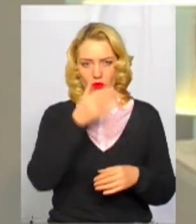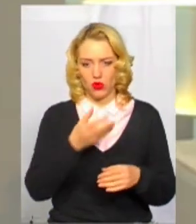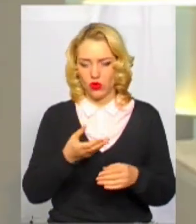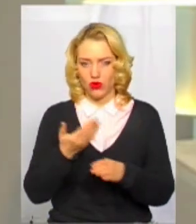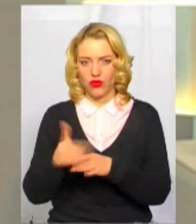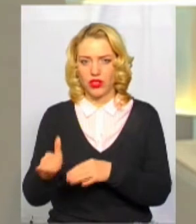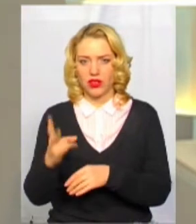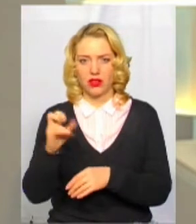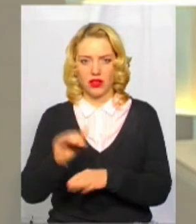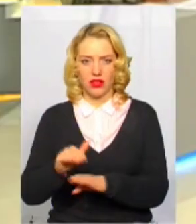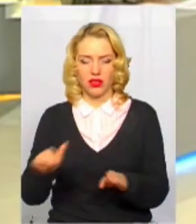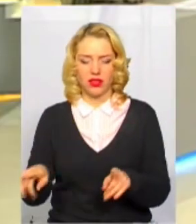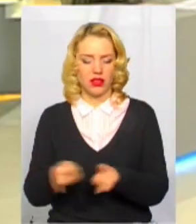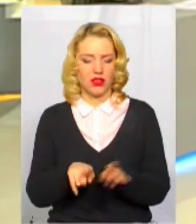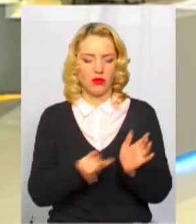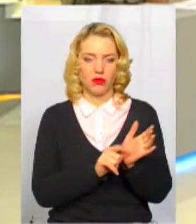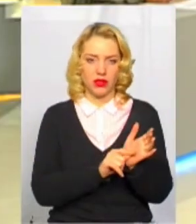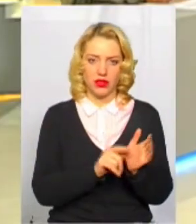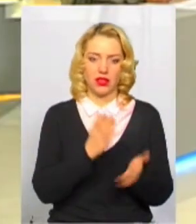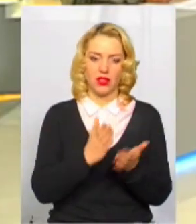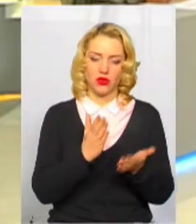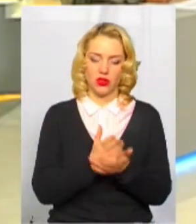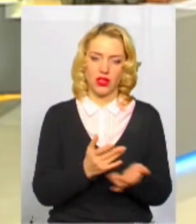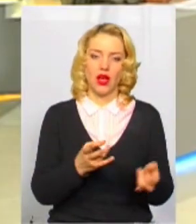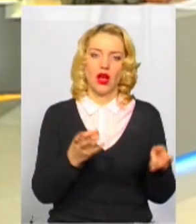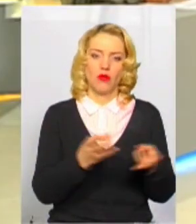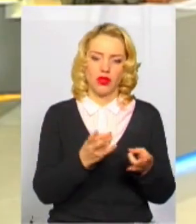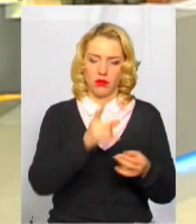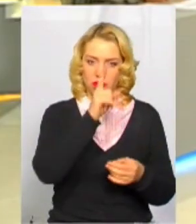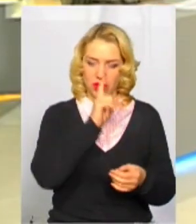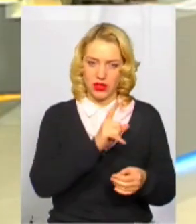Так само і на пенсії. Приходить певна сума потреби